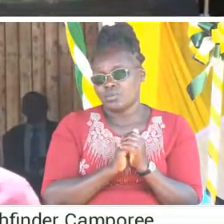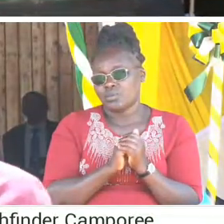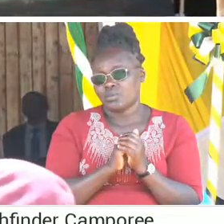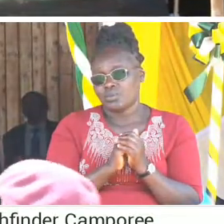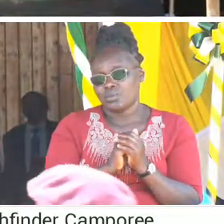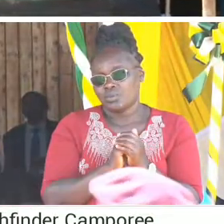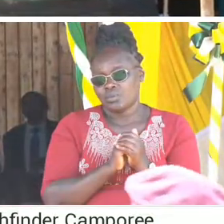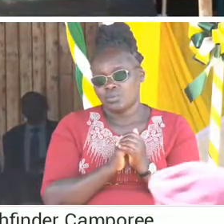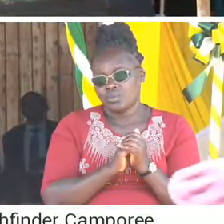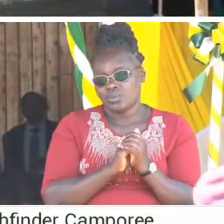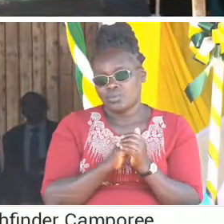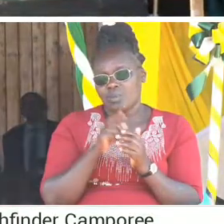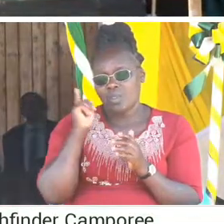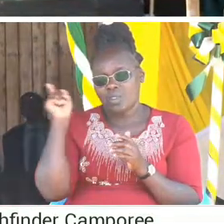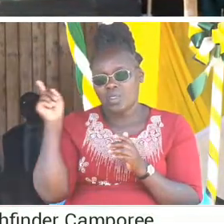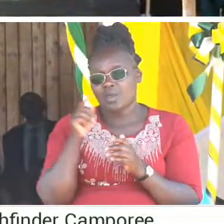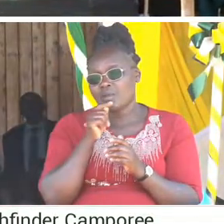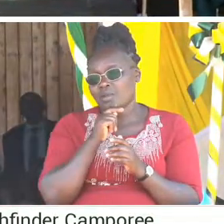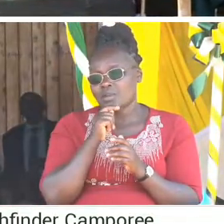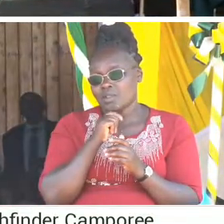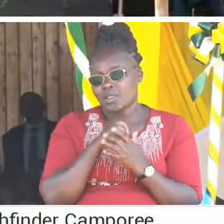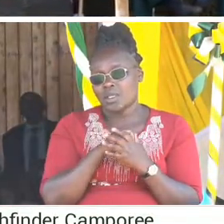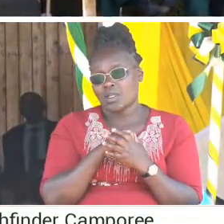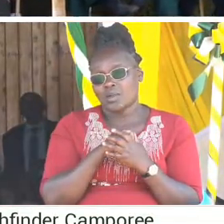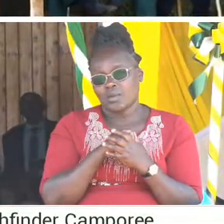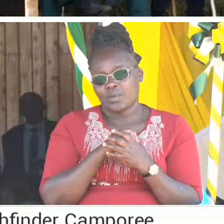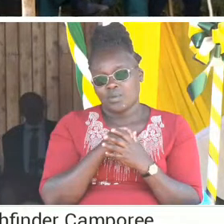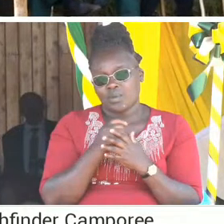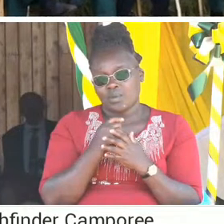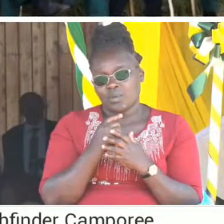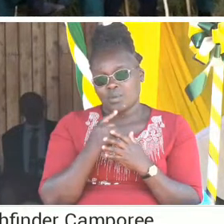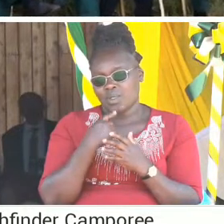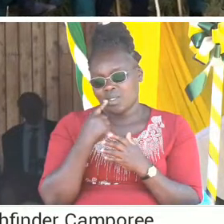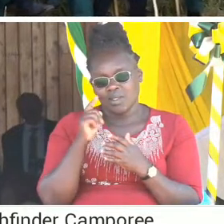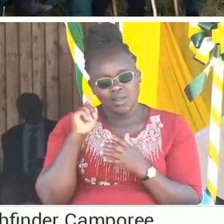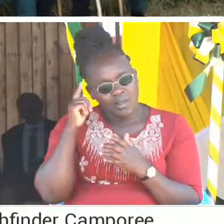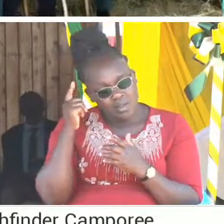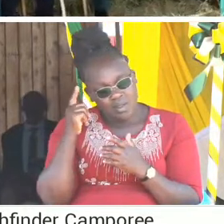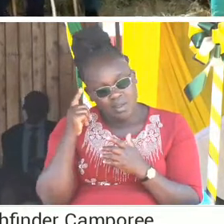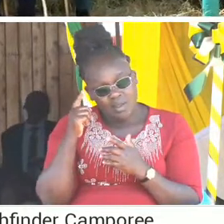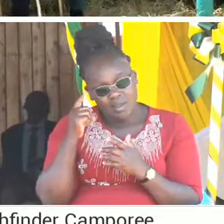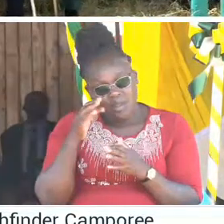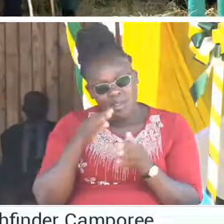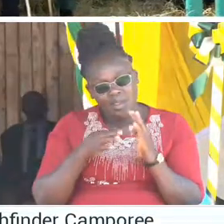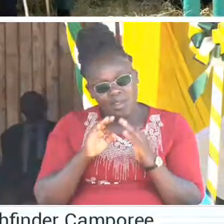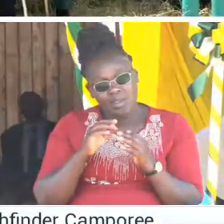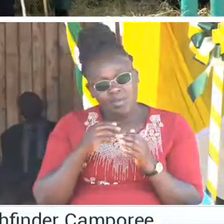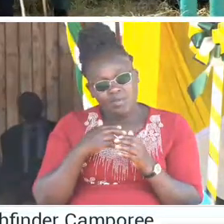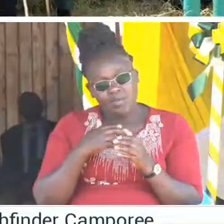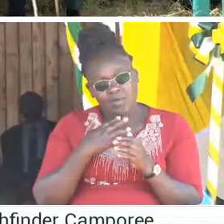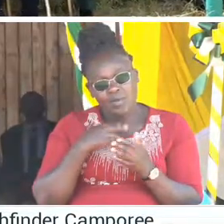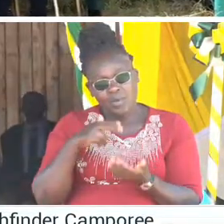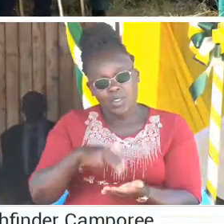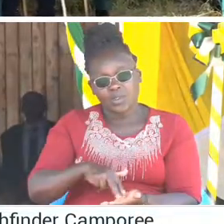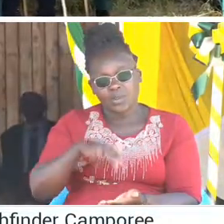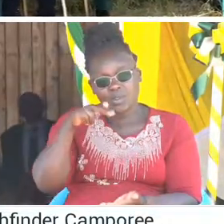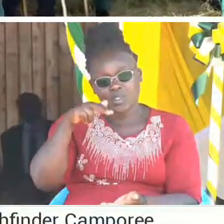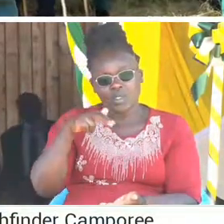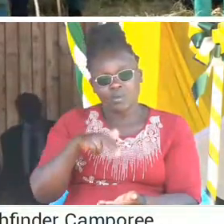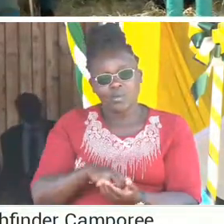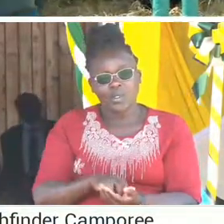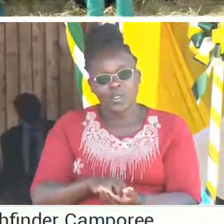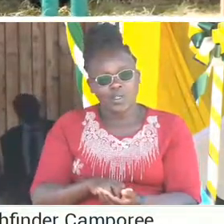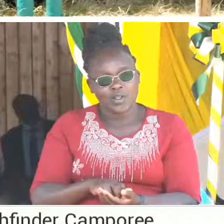Kule Tanzania tunasema ukiamua kuruka agana na nyonga.